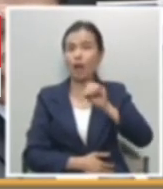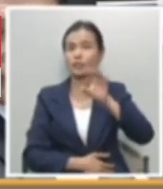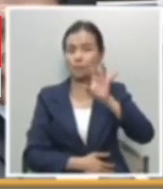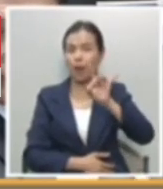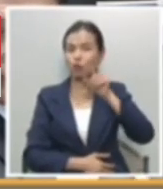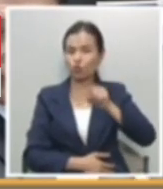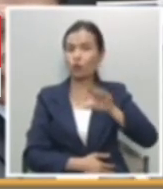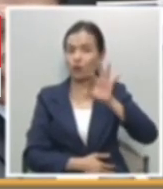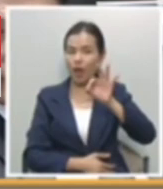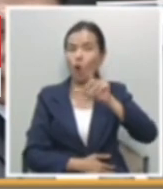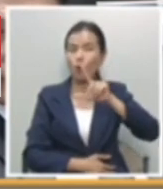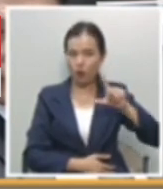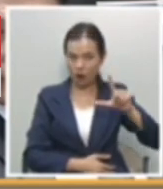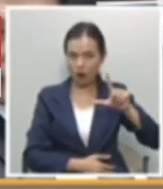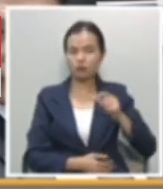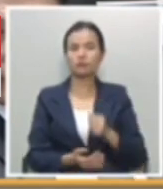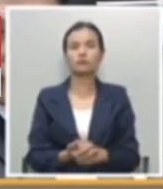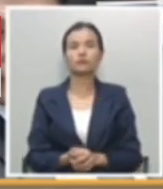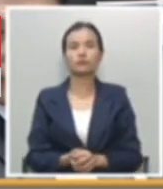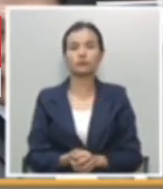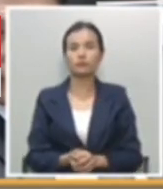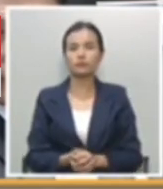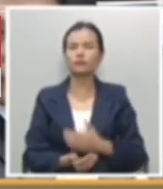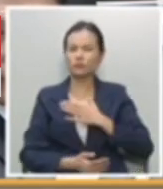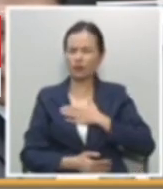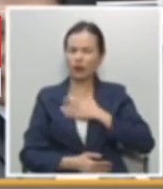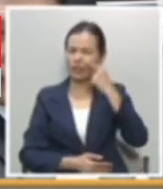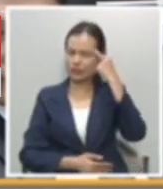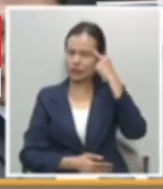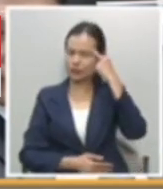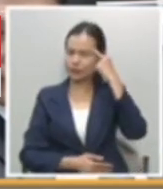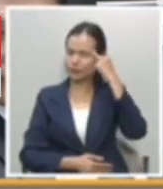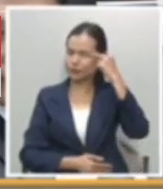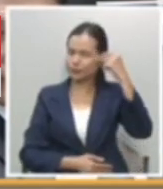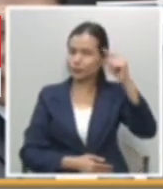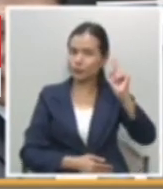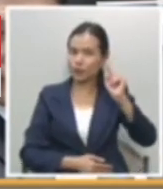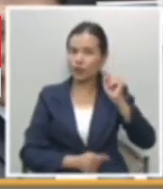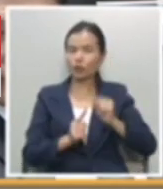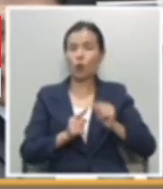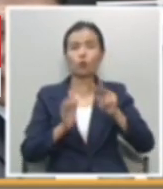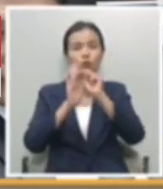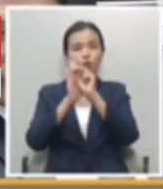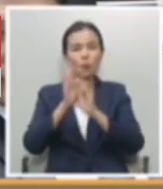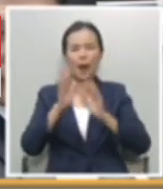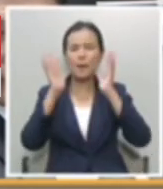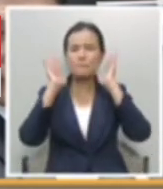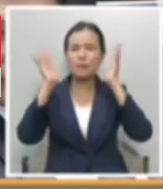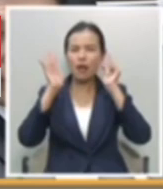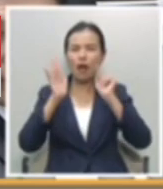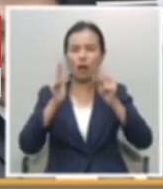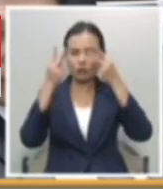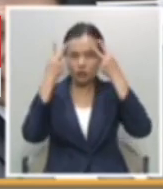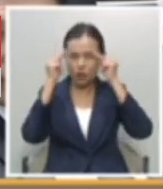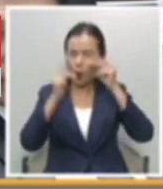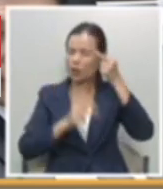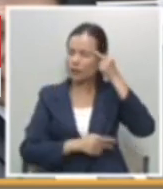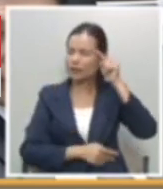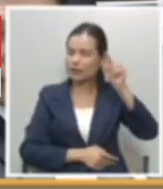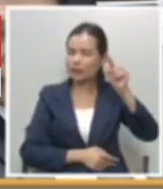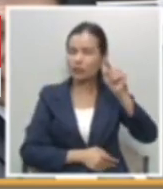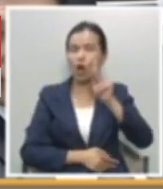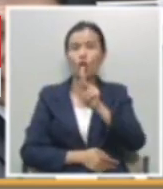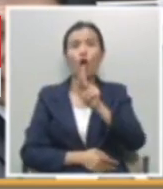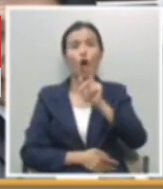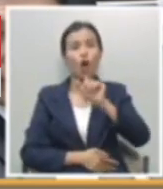3,858.9 ล้านบาทผมนึกไปถึงคำแถลงนโยบายของพระท่านนายกรัฐมนตรีผมนึกไปถึงกย